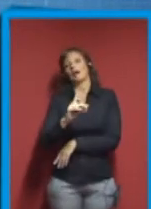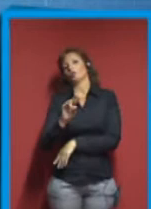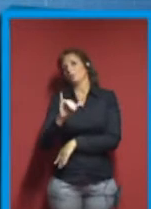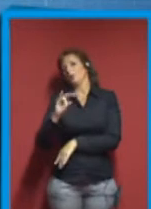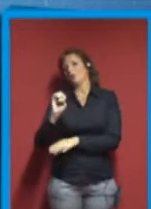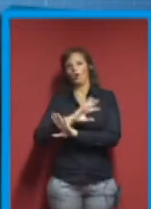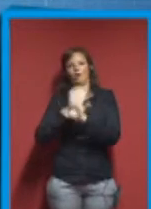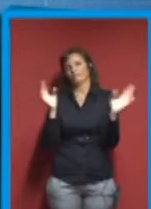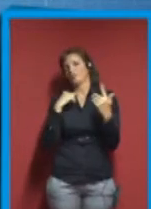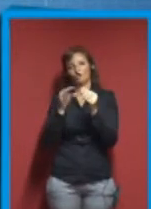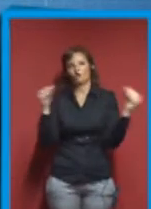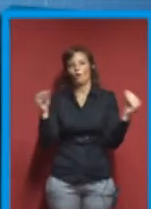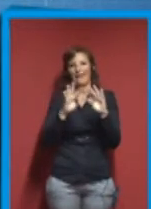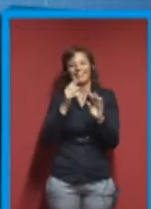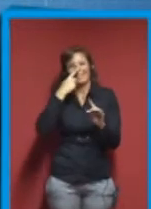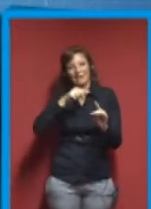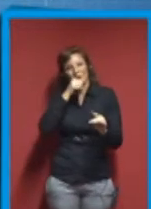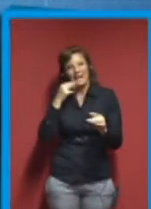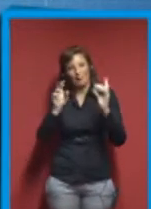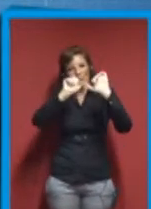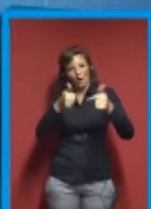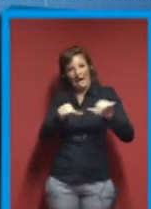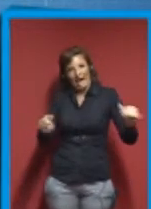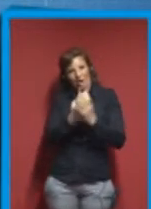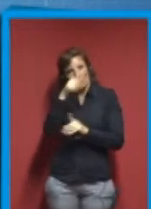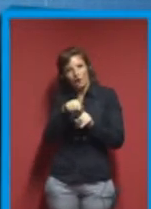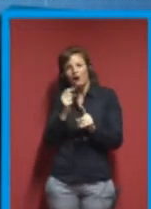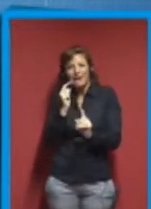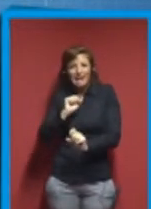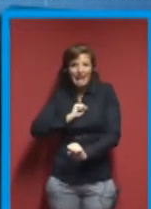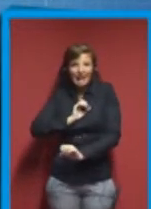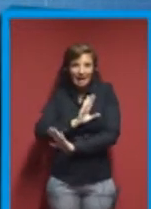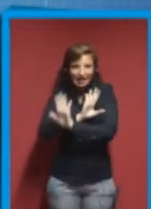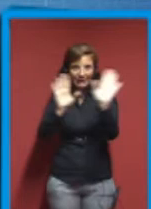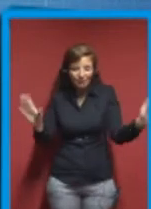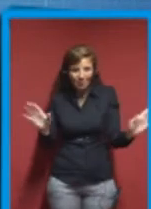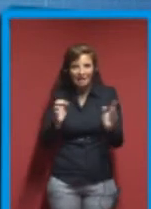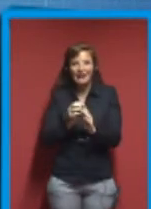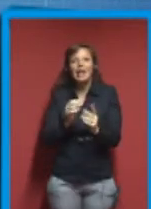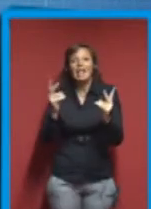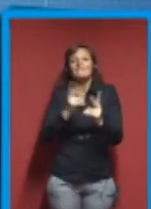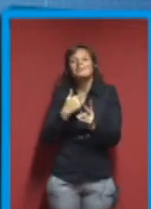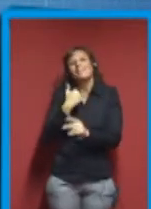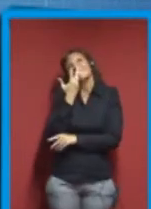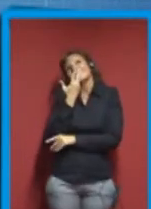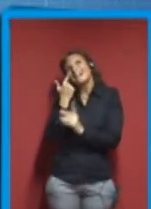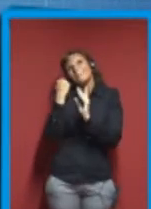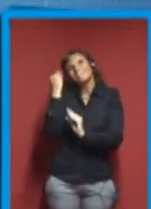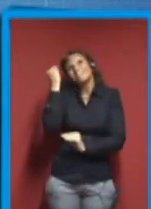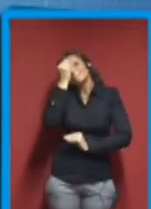Arduino è uno strumento di prototipizzazione incredibile. A me piace